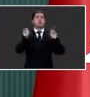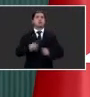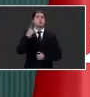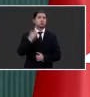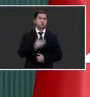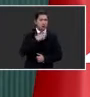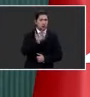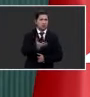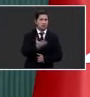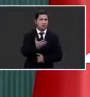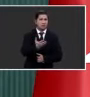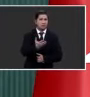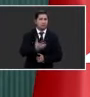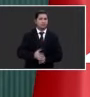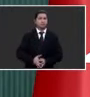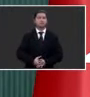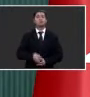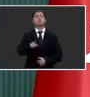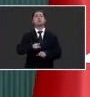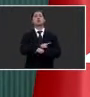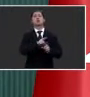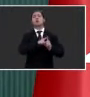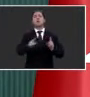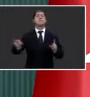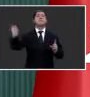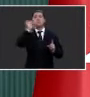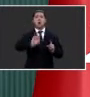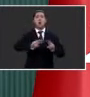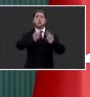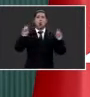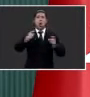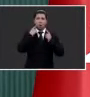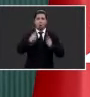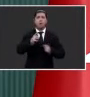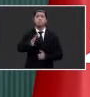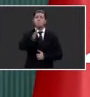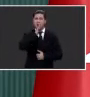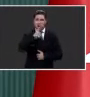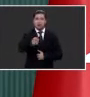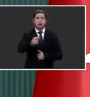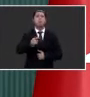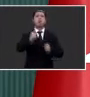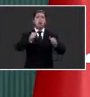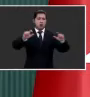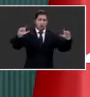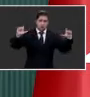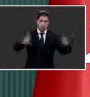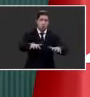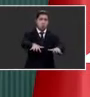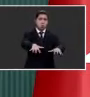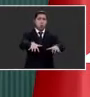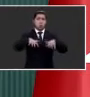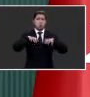alınmıştır bu süreçte milyarlarca doların bilinçli şekilde piyasadan çekilmesinden